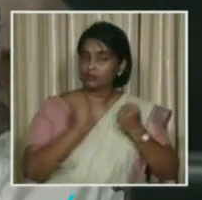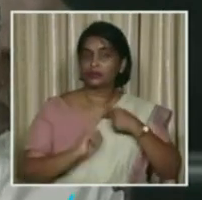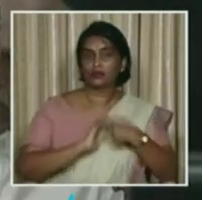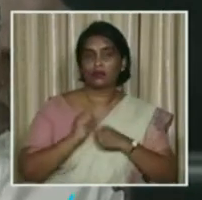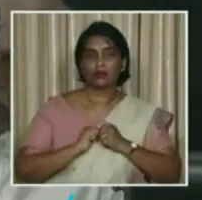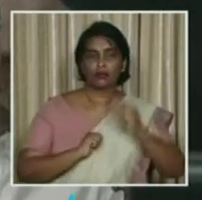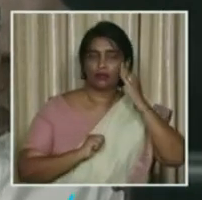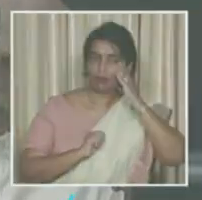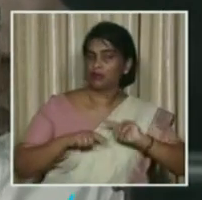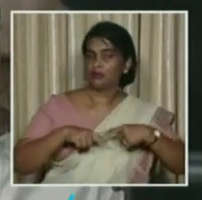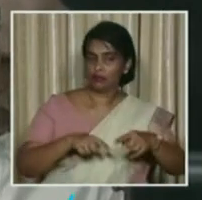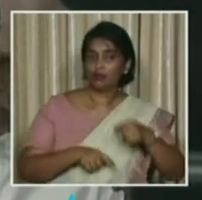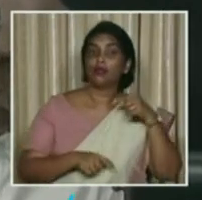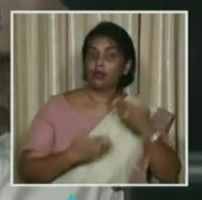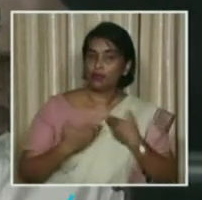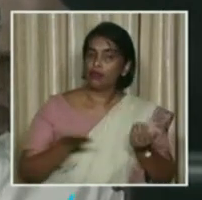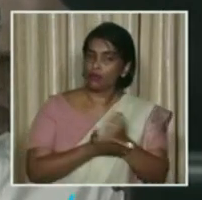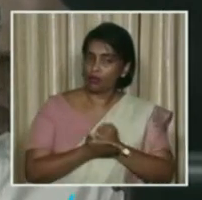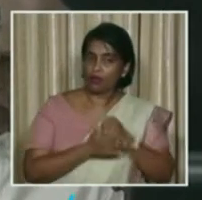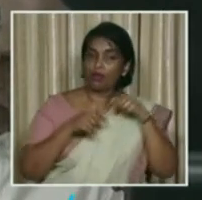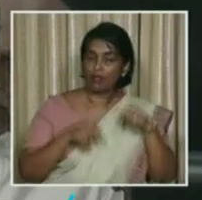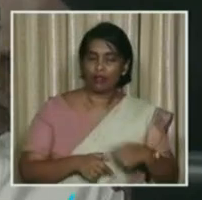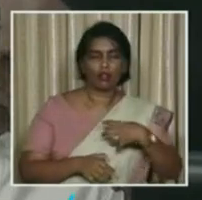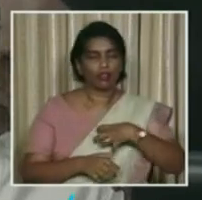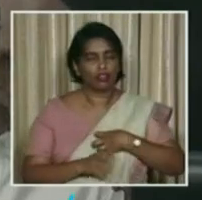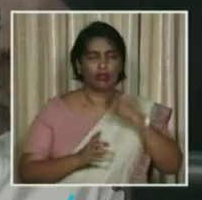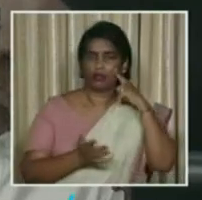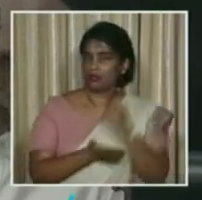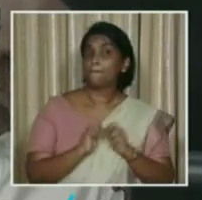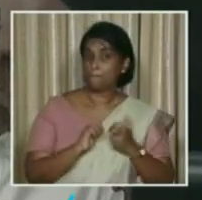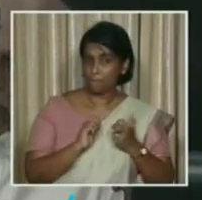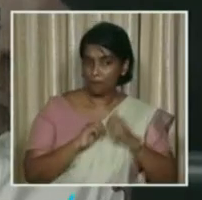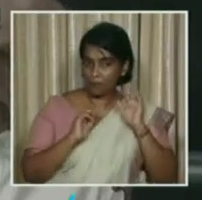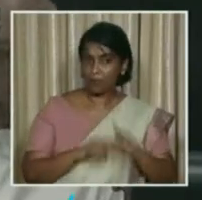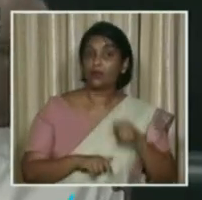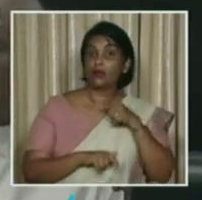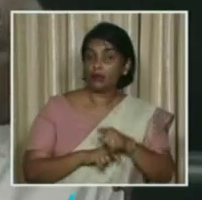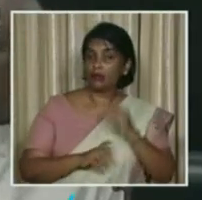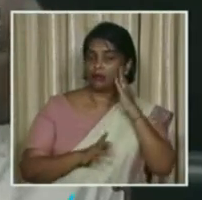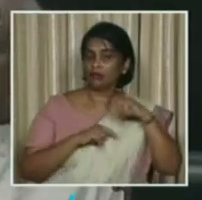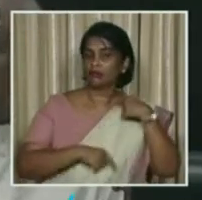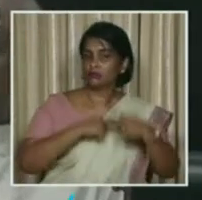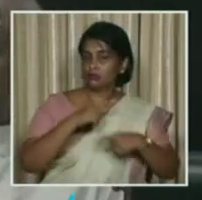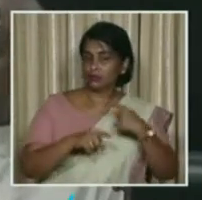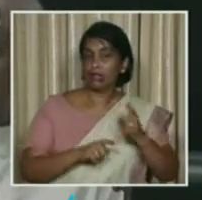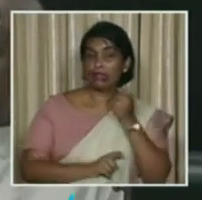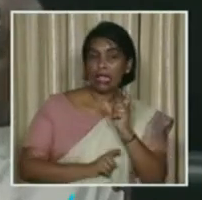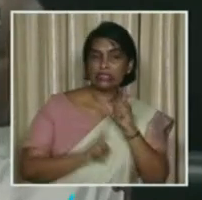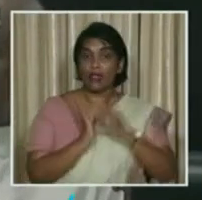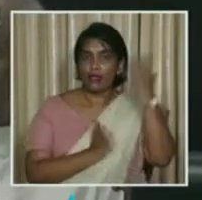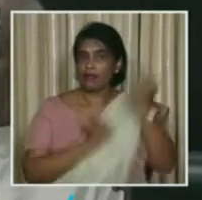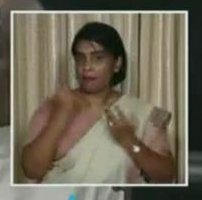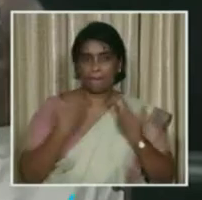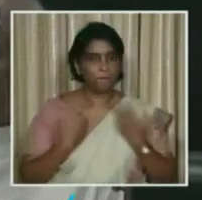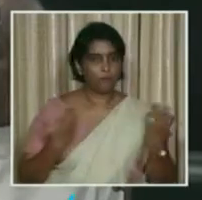කරවීමේ සම්ප්‍රදායක් ඇති වුණා. අප සියලු දෙනා අද මේ දුකට පීඩාවට පත්ව සිටින්නේ ඒ සම්ප්‍රදාය පිළිකාවක් බවට පත් වූ